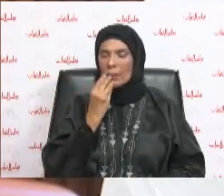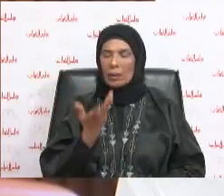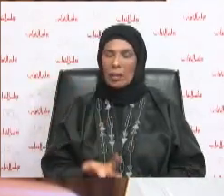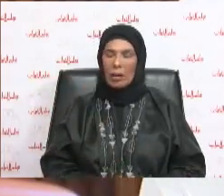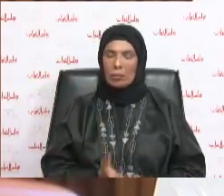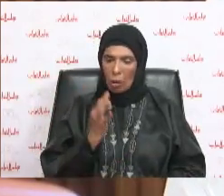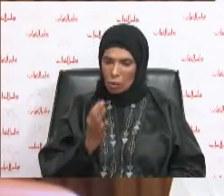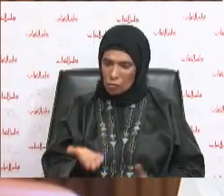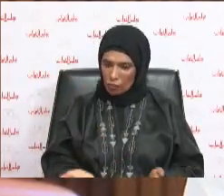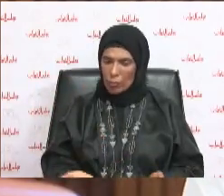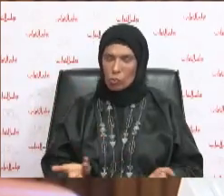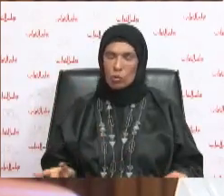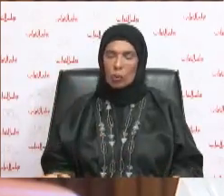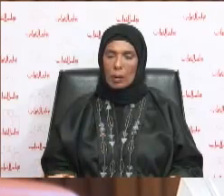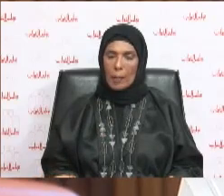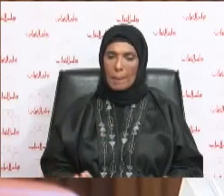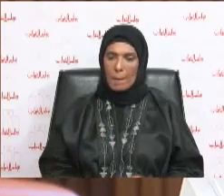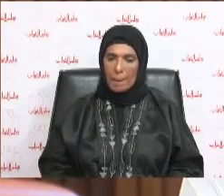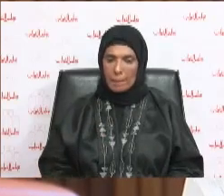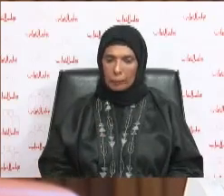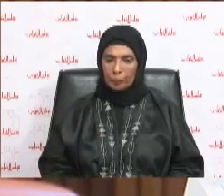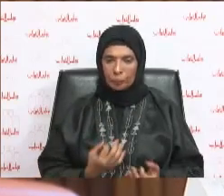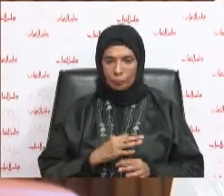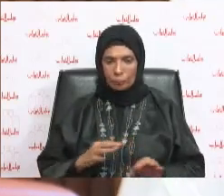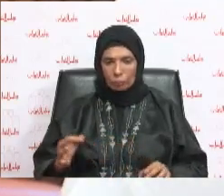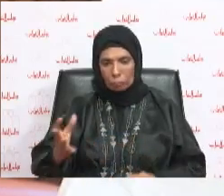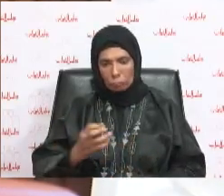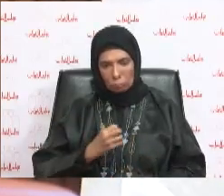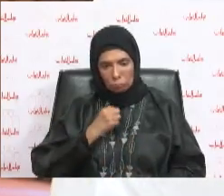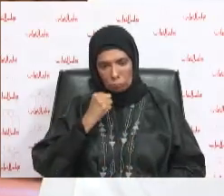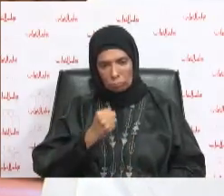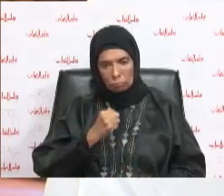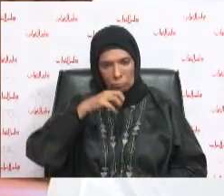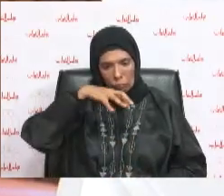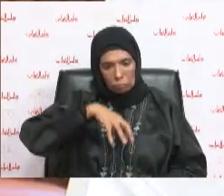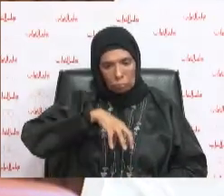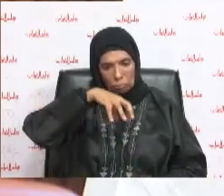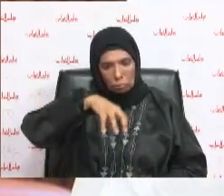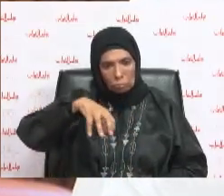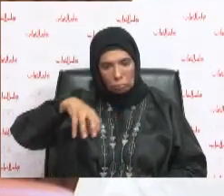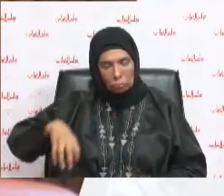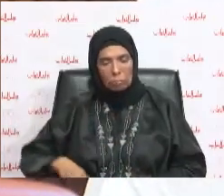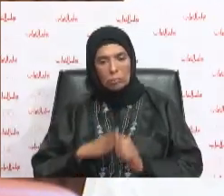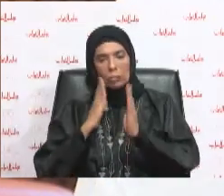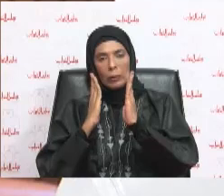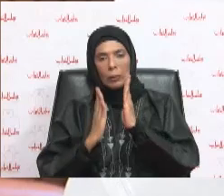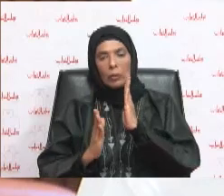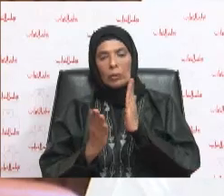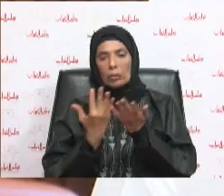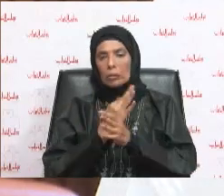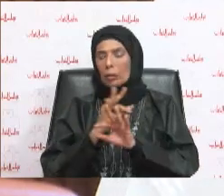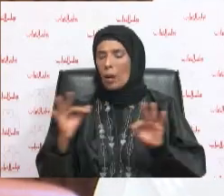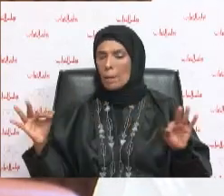للأمن الغذائي يقوم على جميع احتياجات هذا القطاع وهذا الملف من جميع